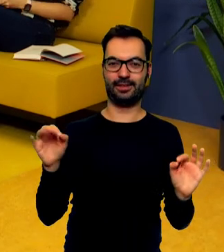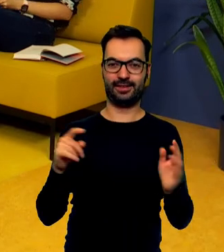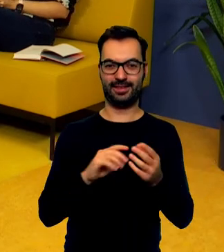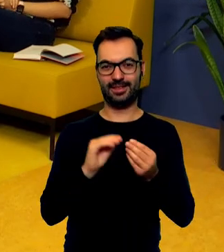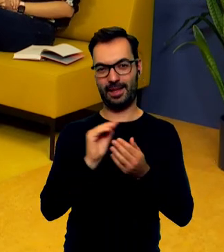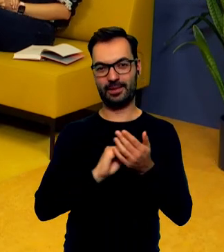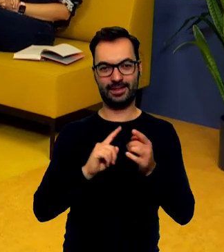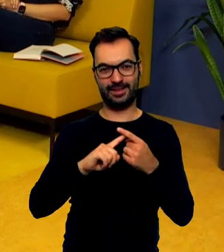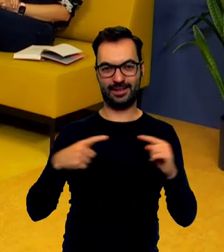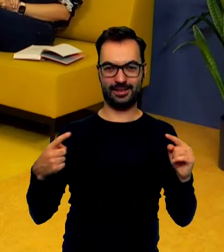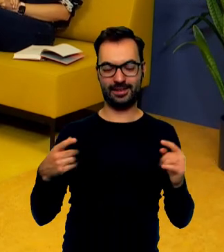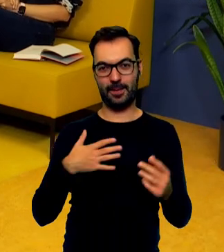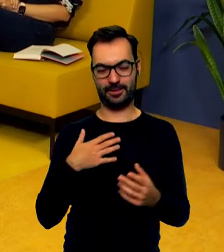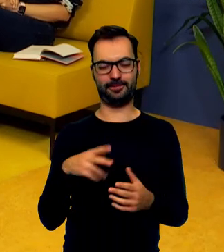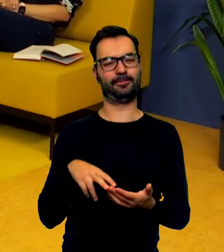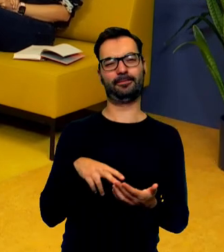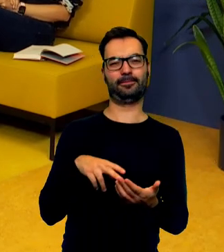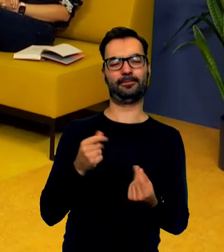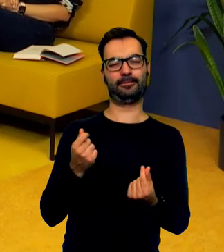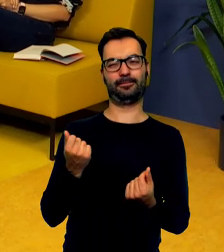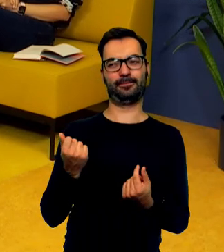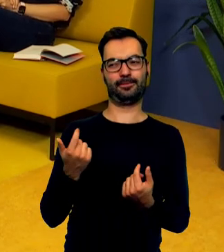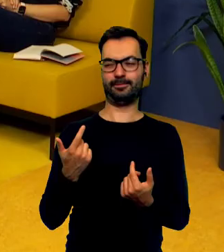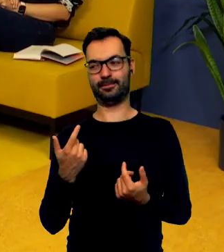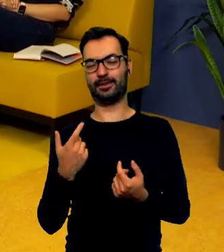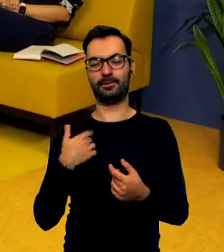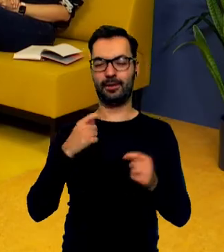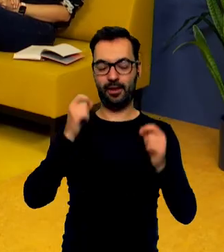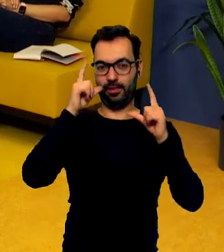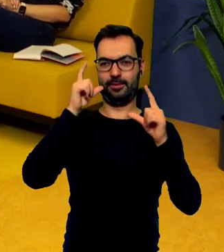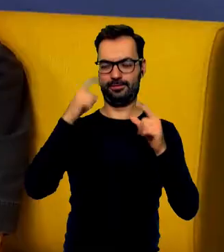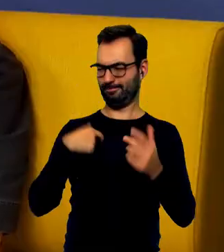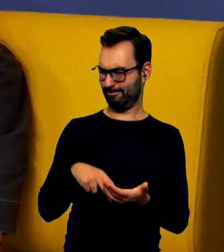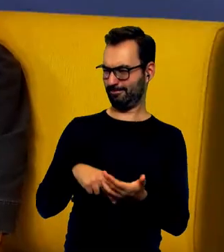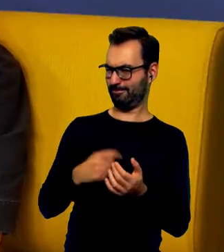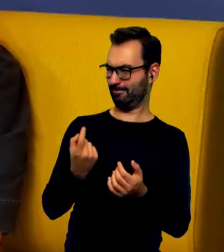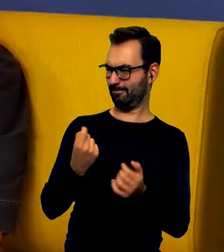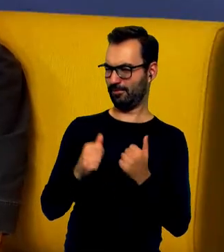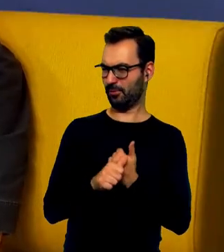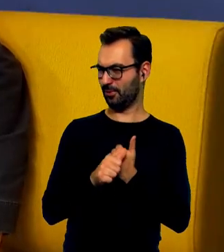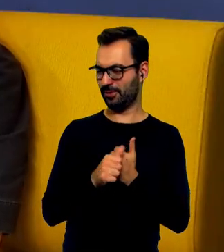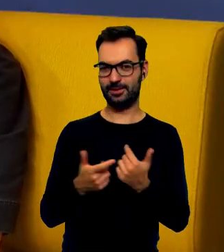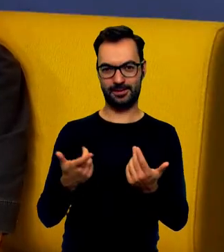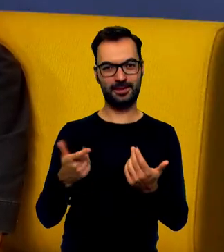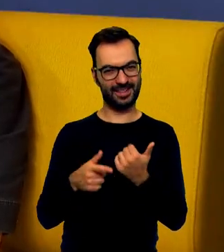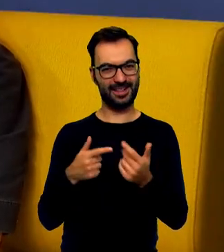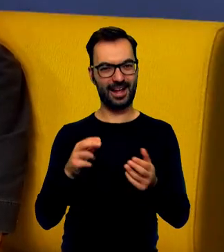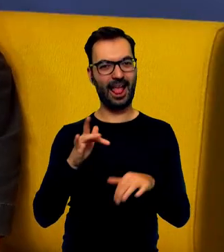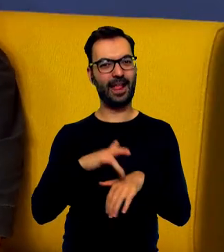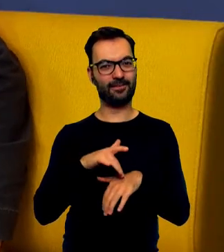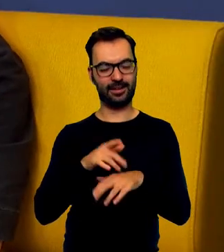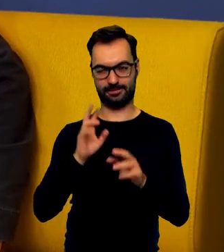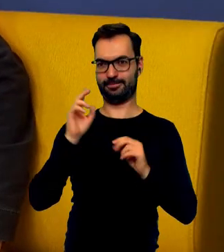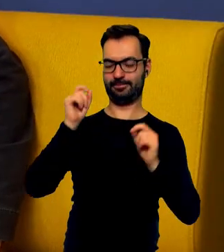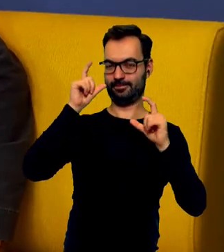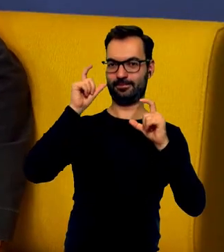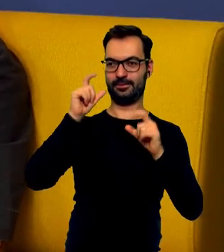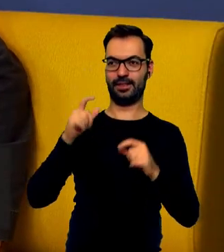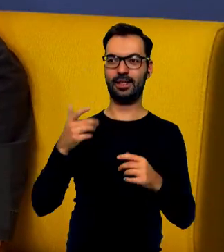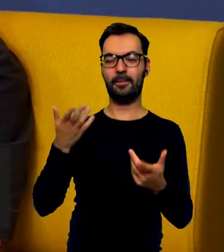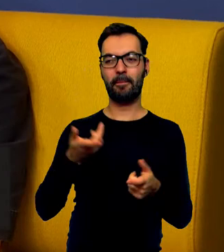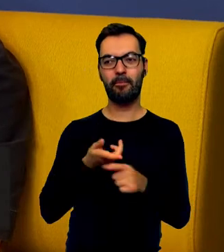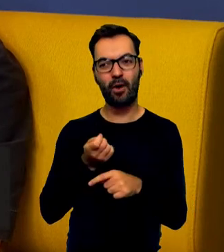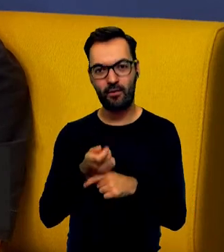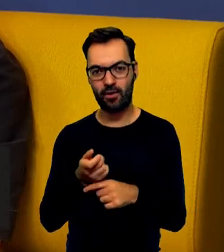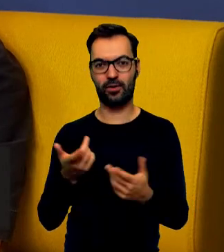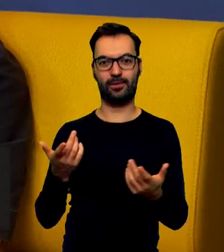taki sposób, żeby budzić z drzemki pewnej i żeby właśnie no, jakoś tam